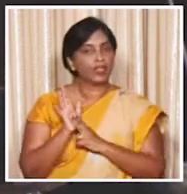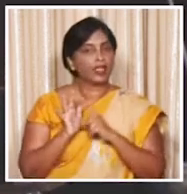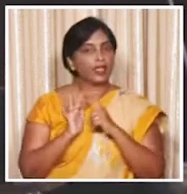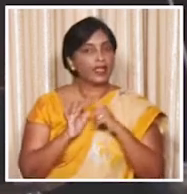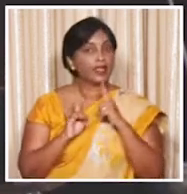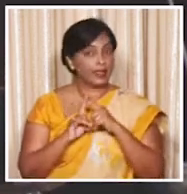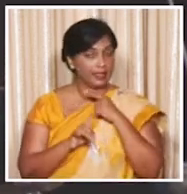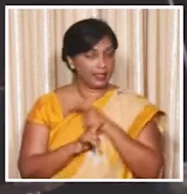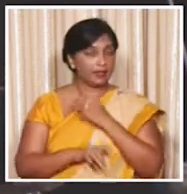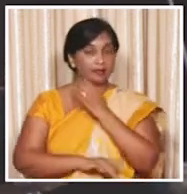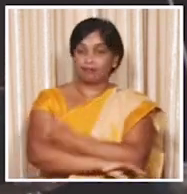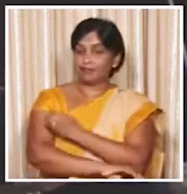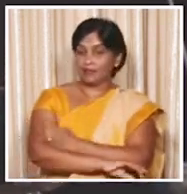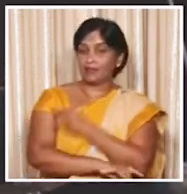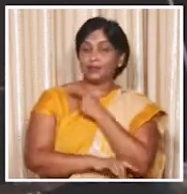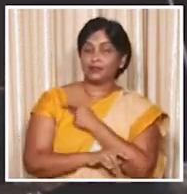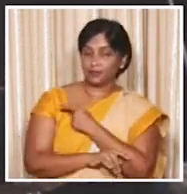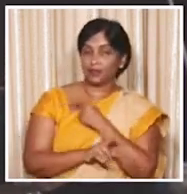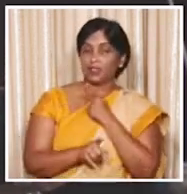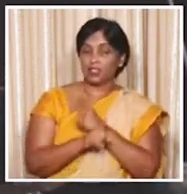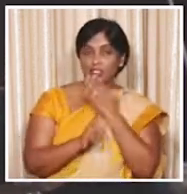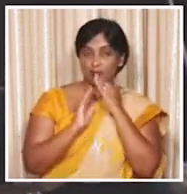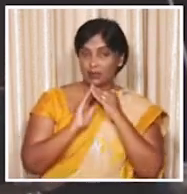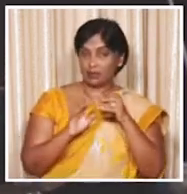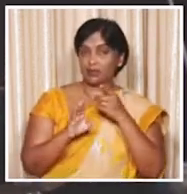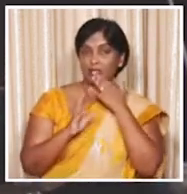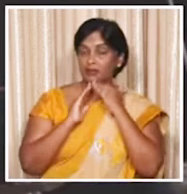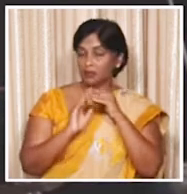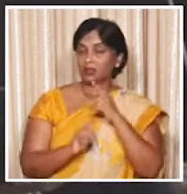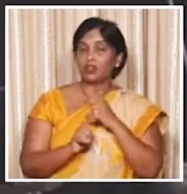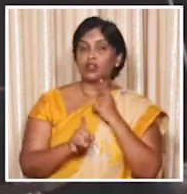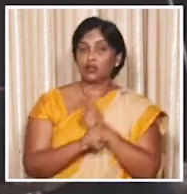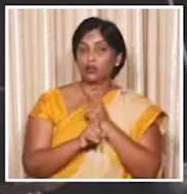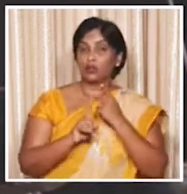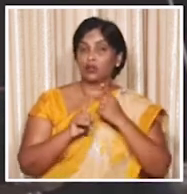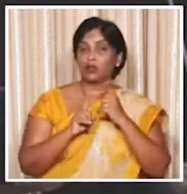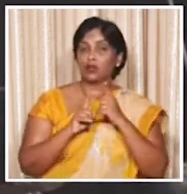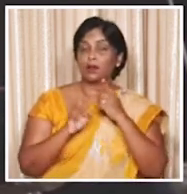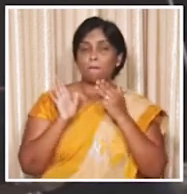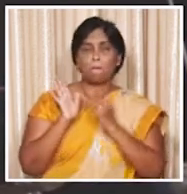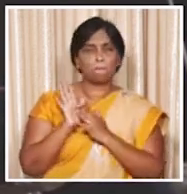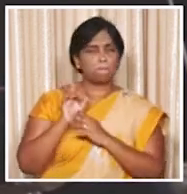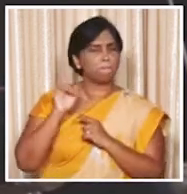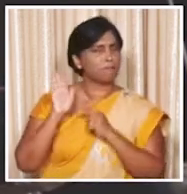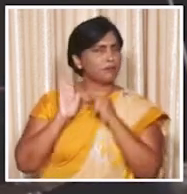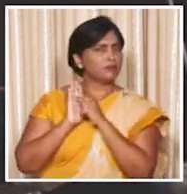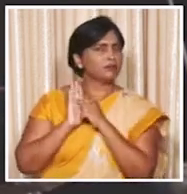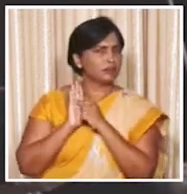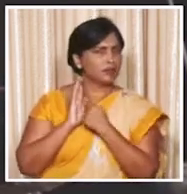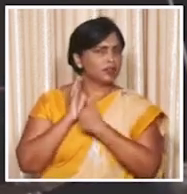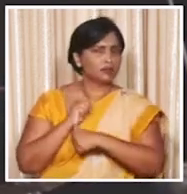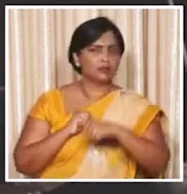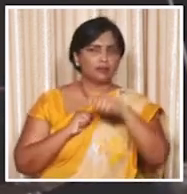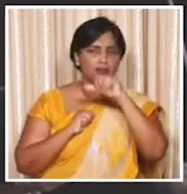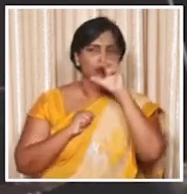நிறுவனத்தினுடைய ஒரு உப அலுவலகத்தை மாங்குளத்தில் நிறுவுங்கள் என்று நான் பல தடவை கேட்டிருக்கிறேன். காரணம், அங்கிருந்து உங்களுக்கு தெரியும், வடக்கிலிருந்தும்